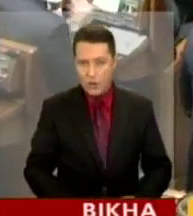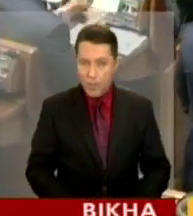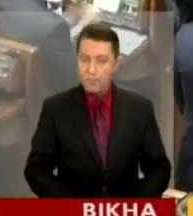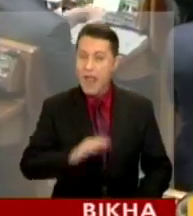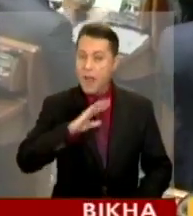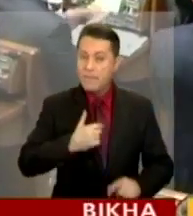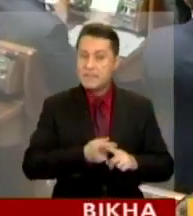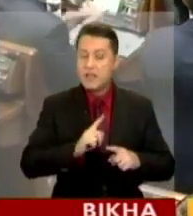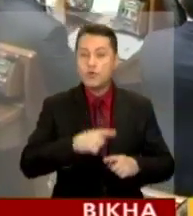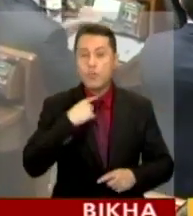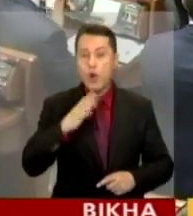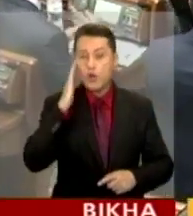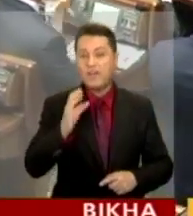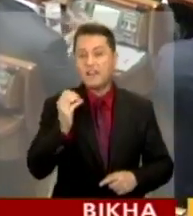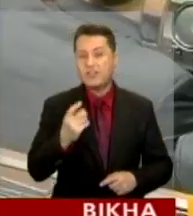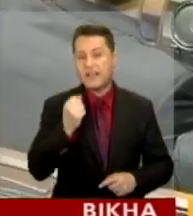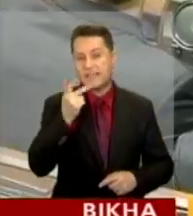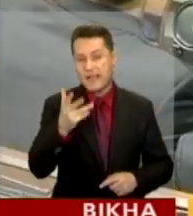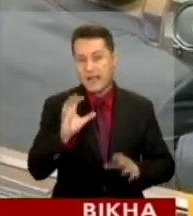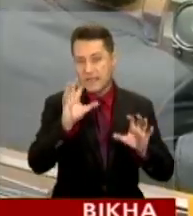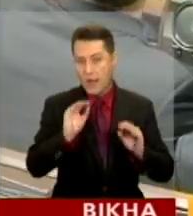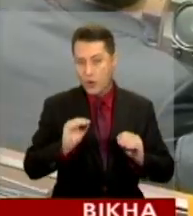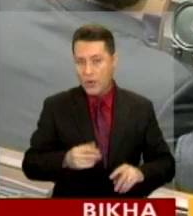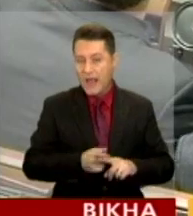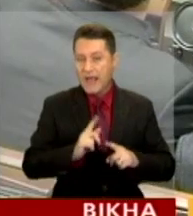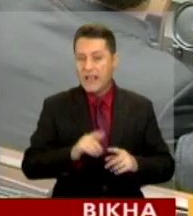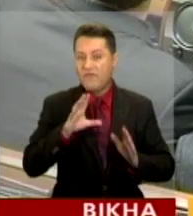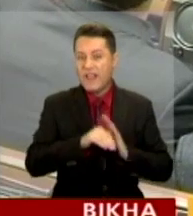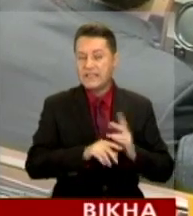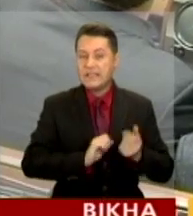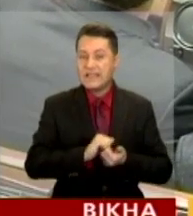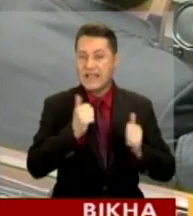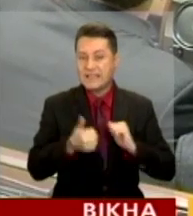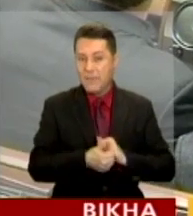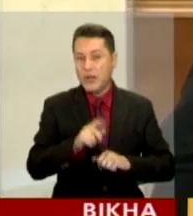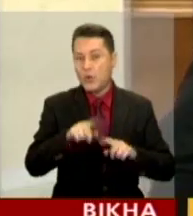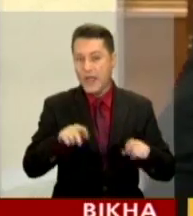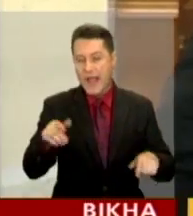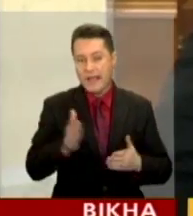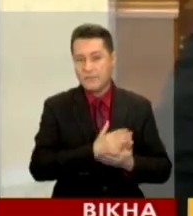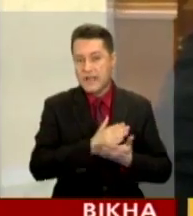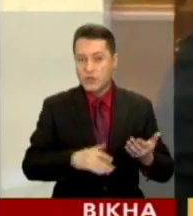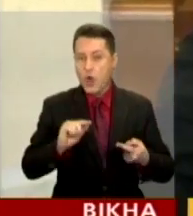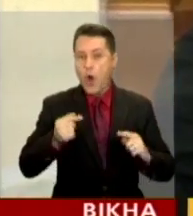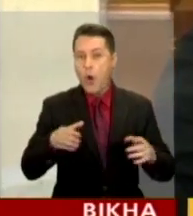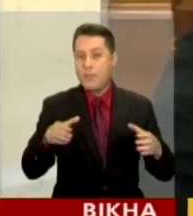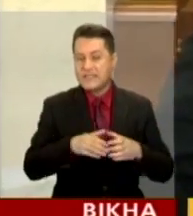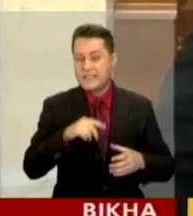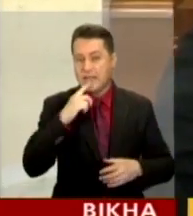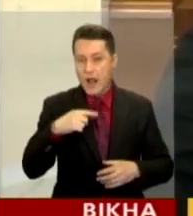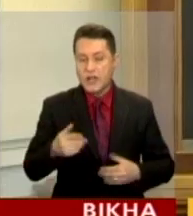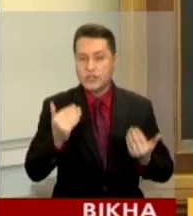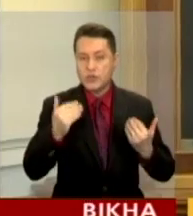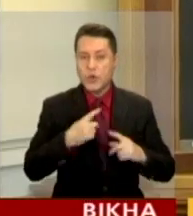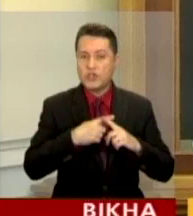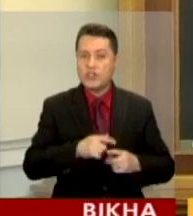цього проголосували ще за кілька законопроєктів, які внесені на заміну деяким скасованим. Однак опозиція каже, сьогоднішній